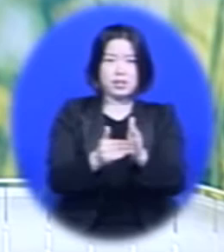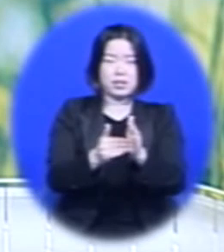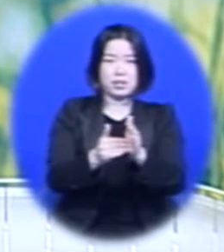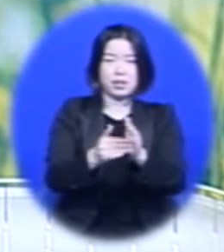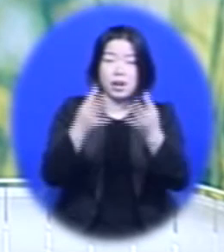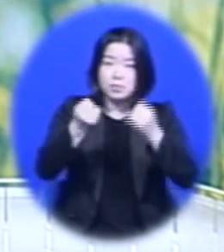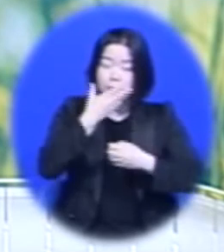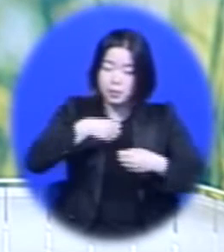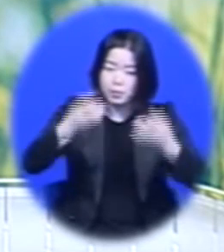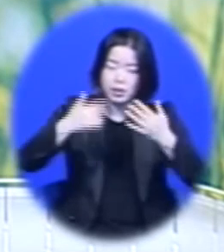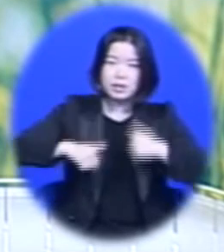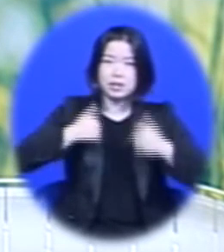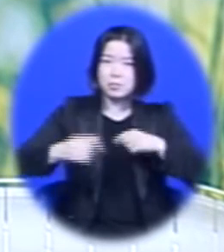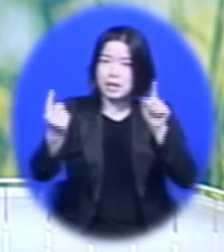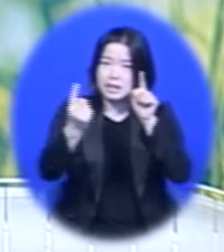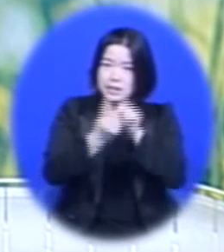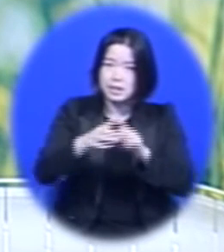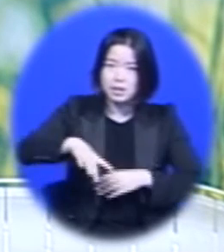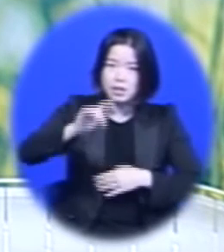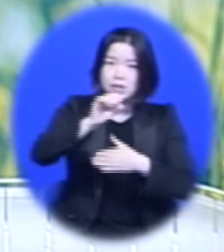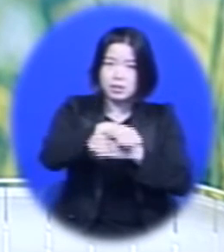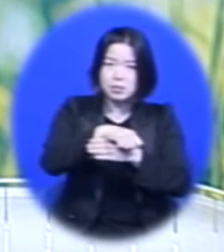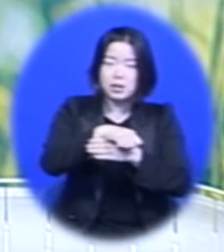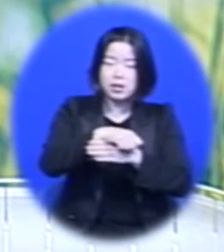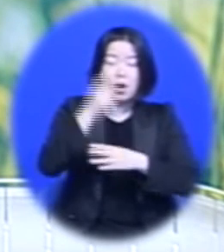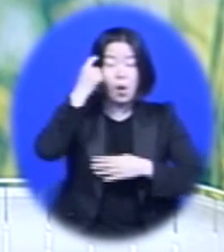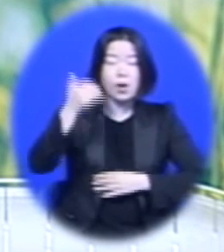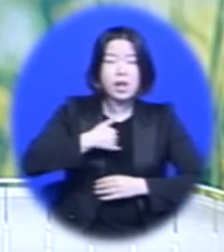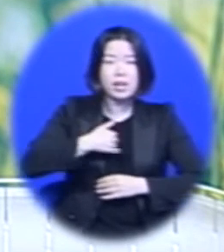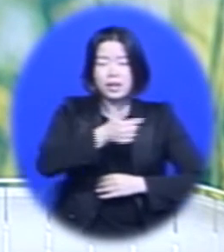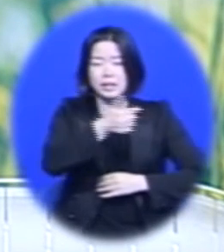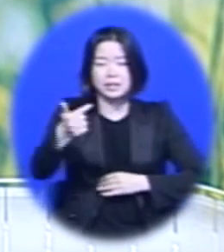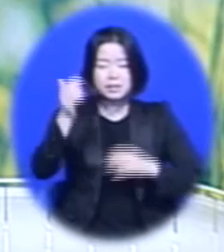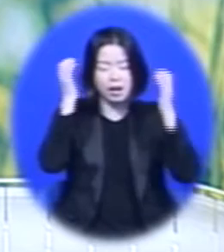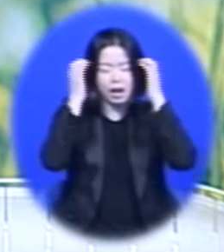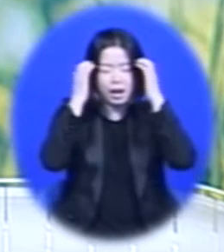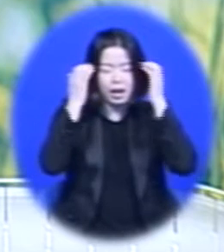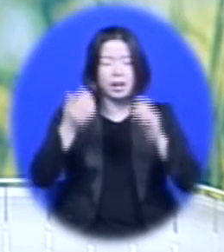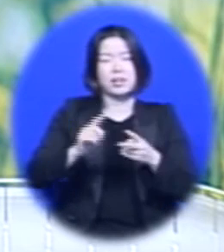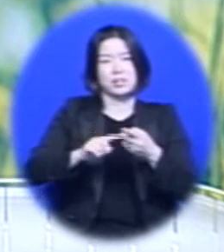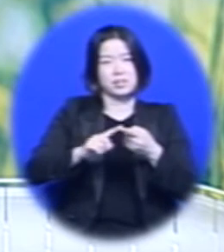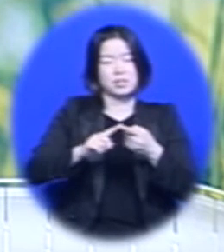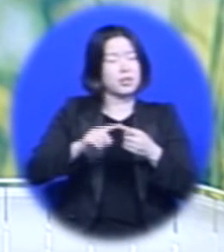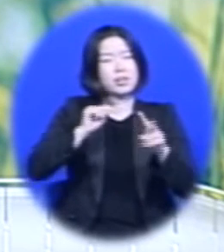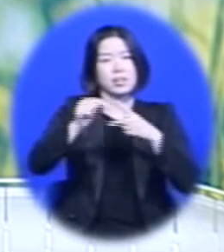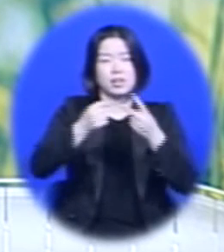많은 축복과 기쁨 속에서 맞이한 첫 열매가 왜 이렇게 제게 큰 시련이어야 하는지 이해할 수